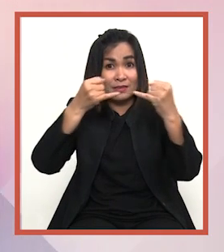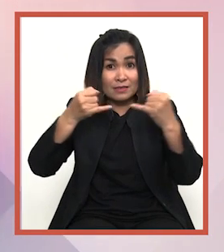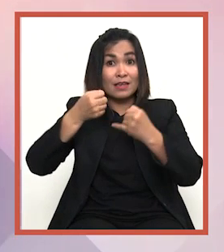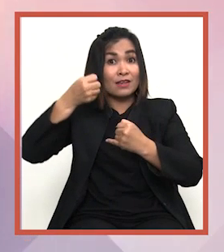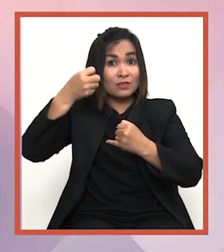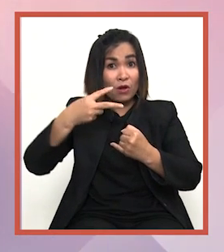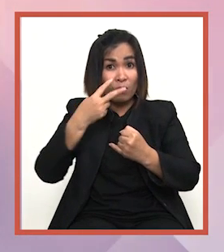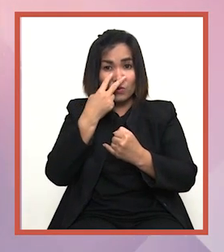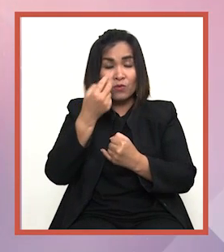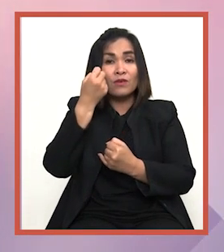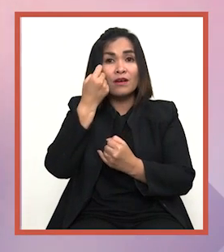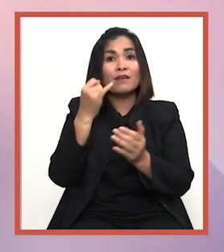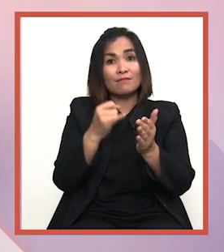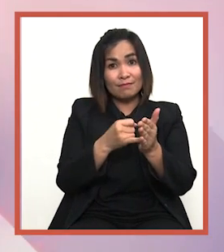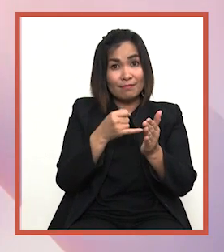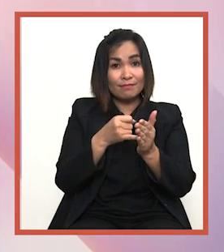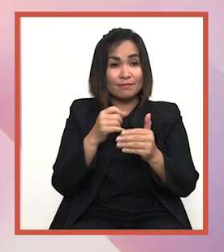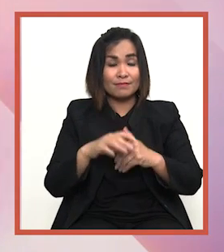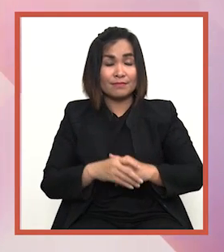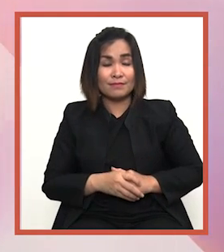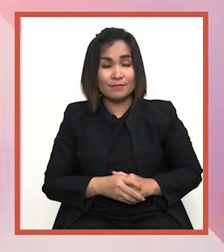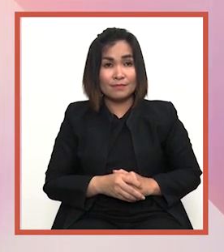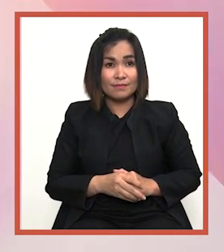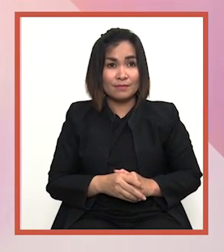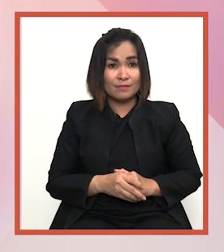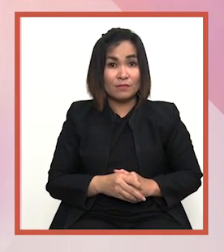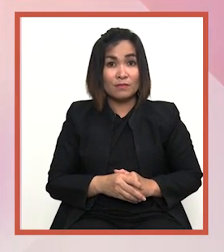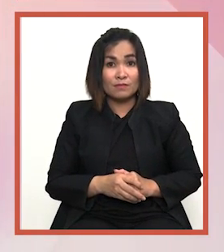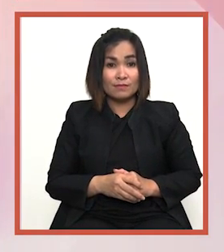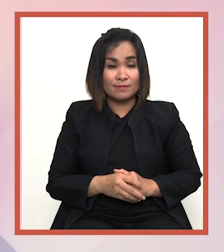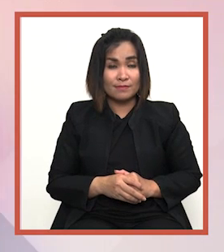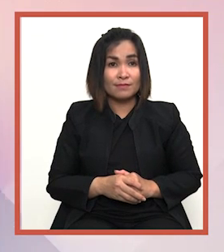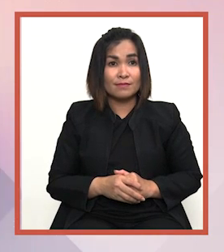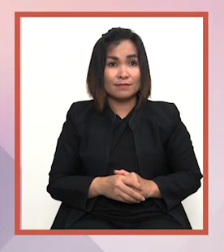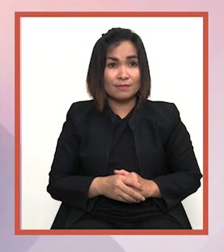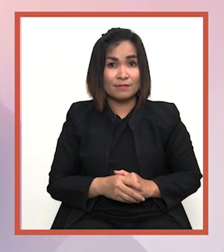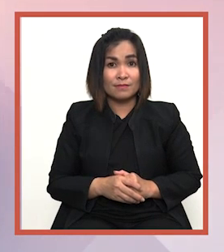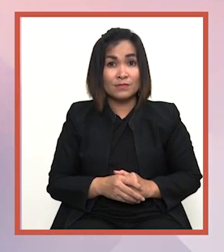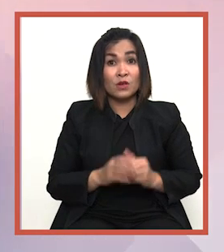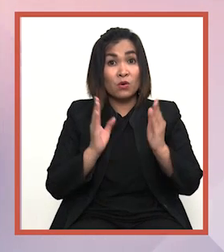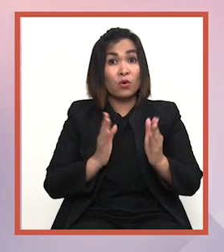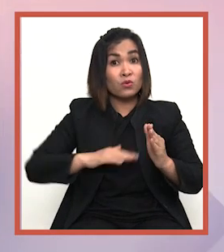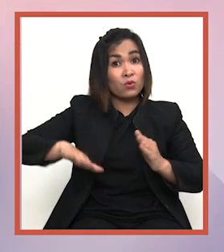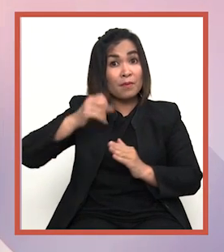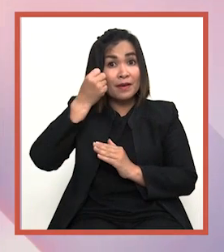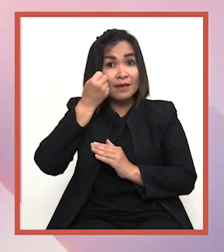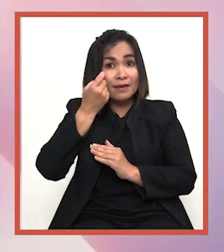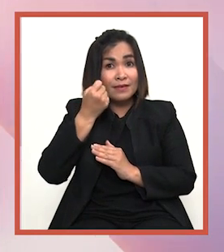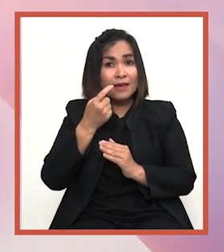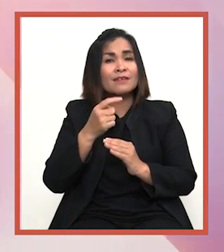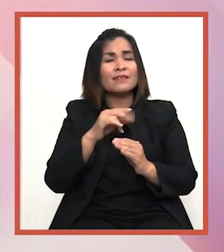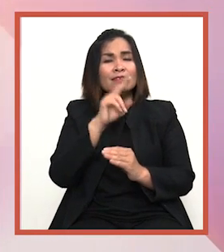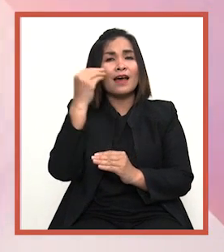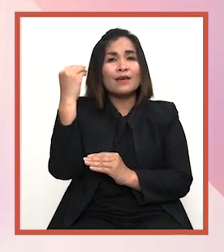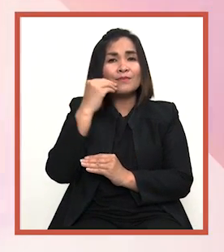าจะอ่านง่ายกว่าเป็นแบบที่ช่างทั่วไปเขาเข้าใจนะครับนะแล้วก็นิยมใช้กันนะครับเพราะว่ามันสามารถที่